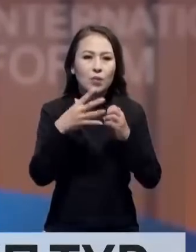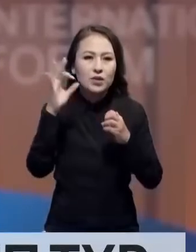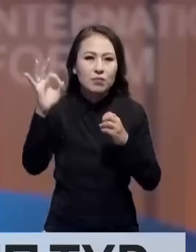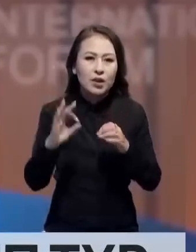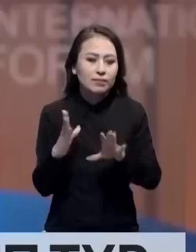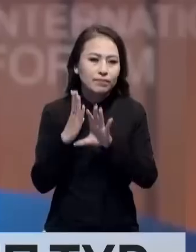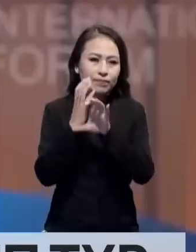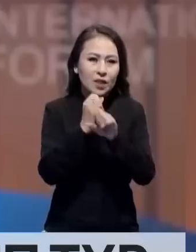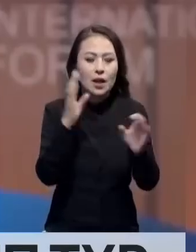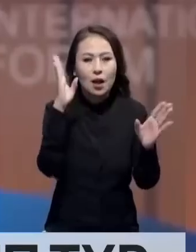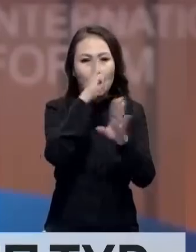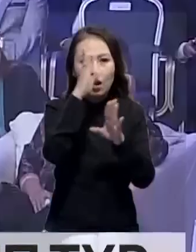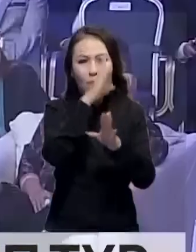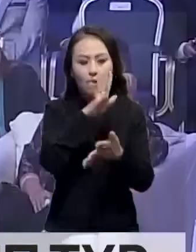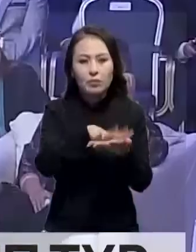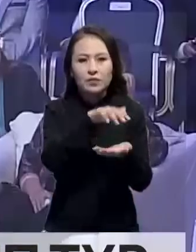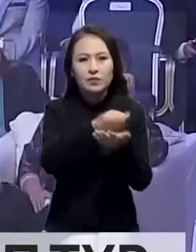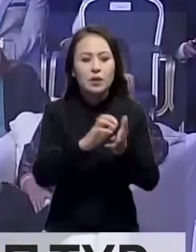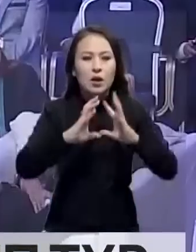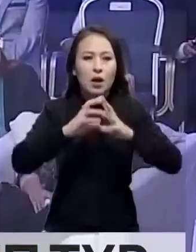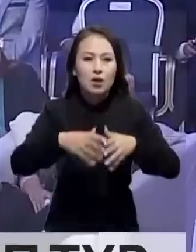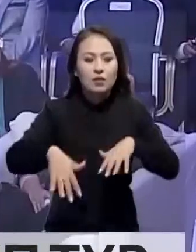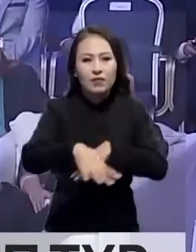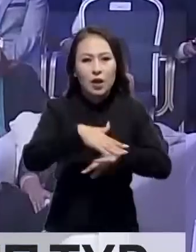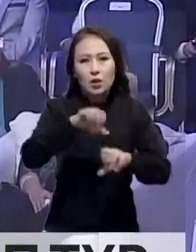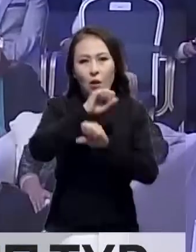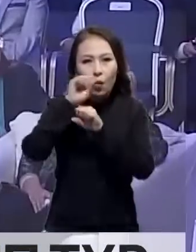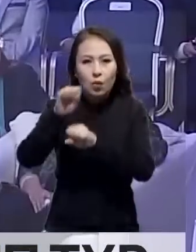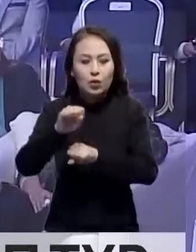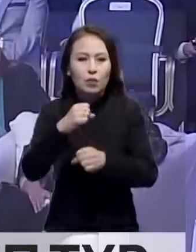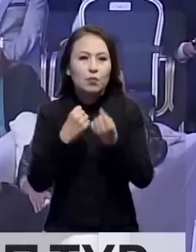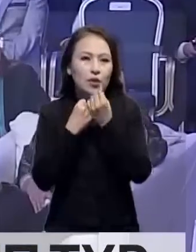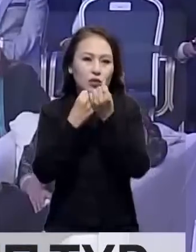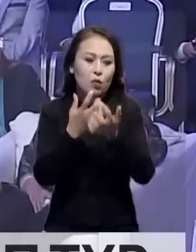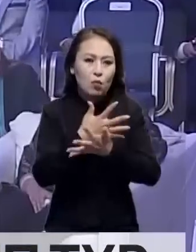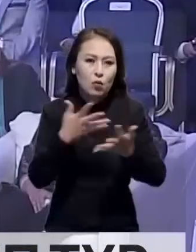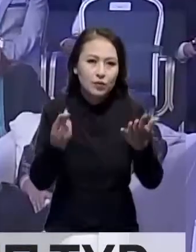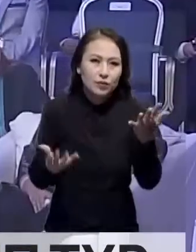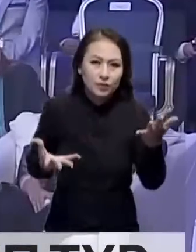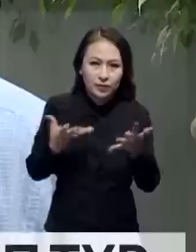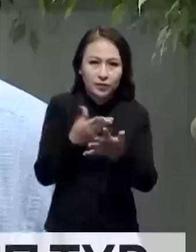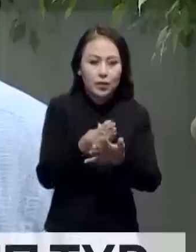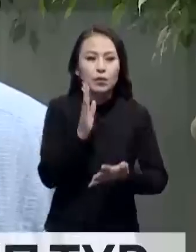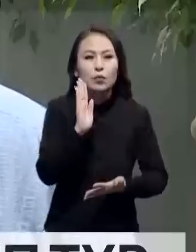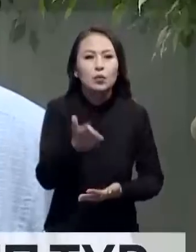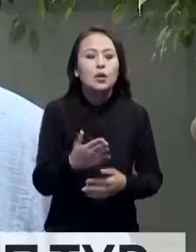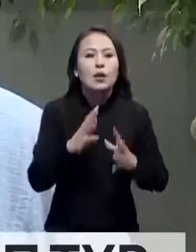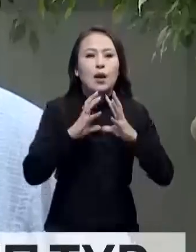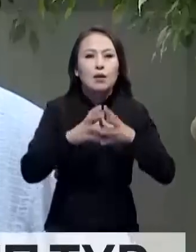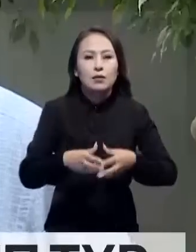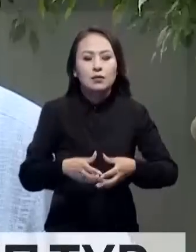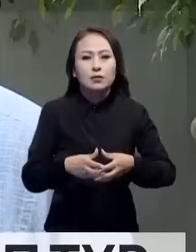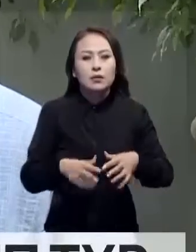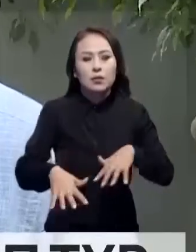Біз аймақтағы экологиялық апаттың алдын алу үшін халықаралық аралды қорғау қорын қолдауға көбірек қаржы бөлуге шақырамыз.